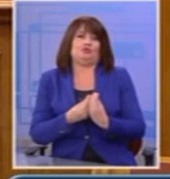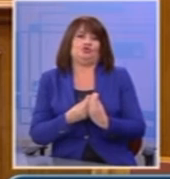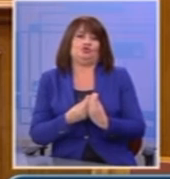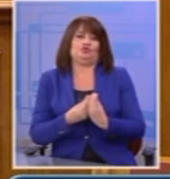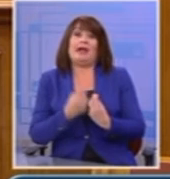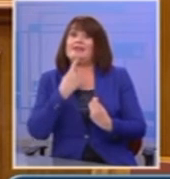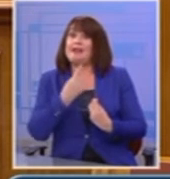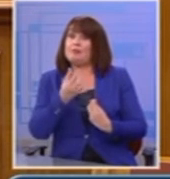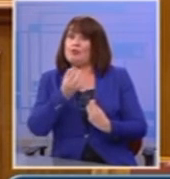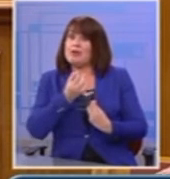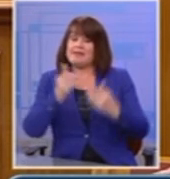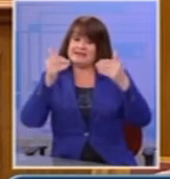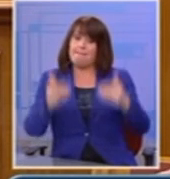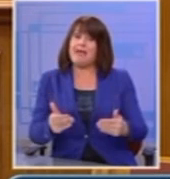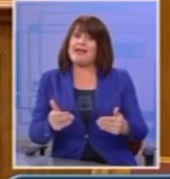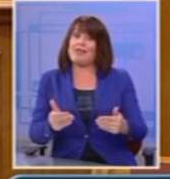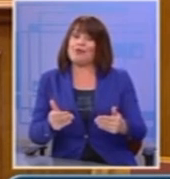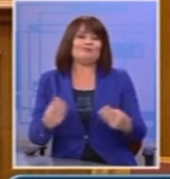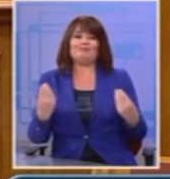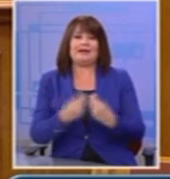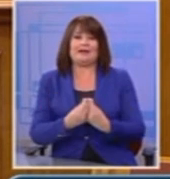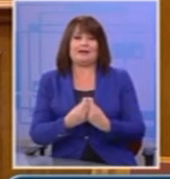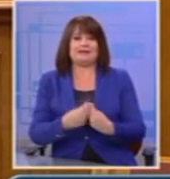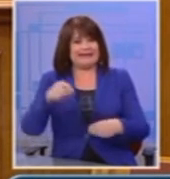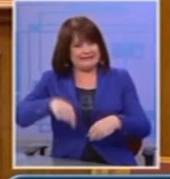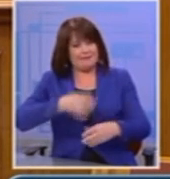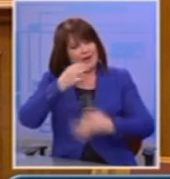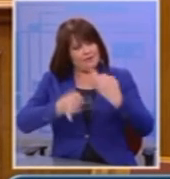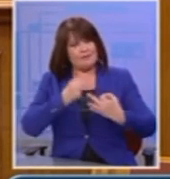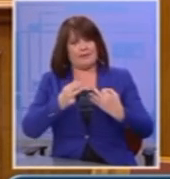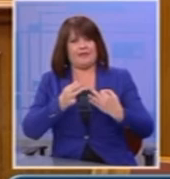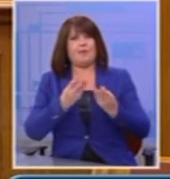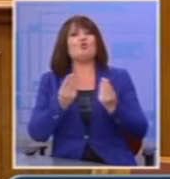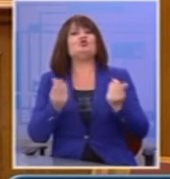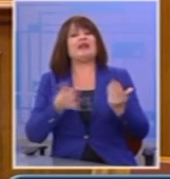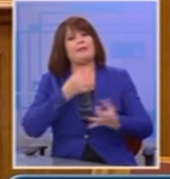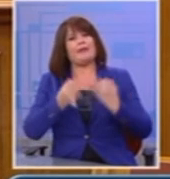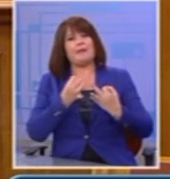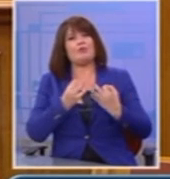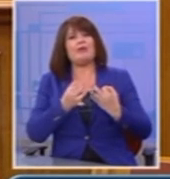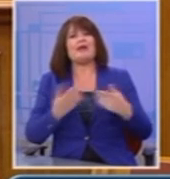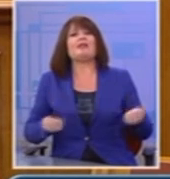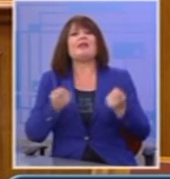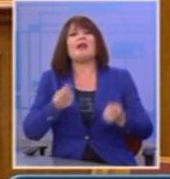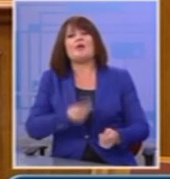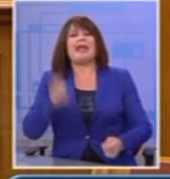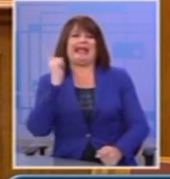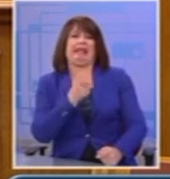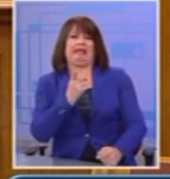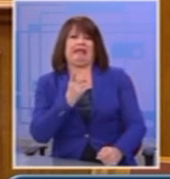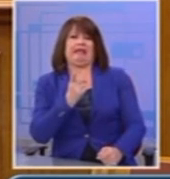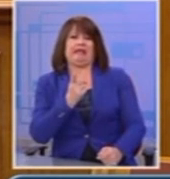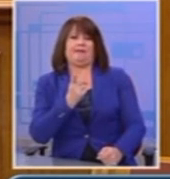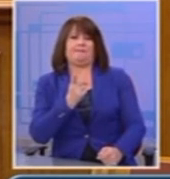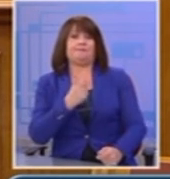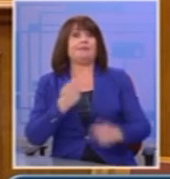κόκκινες γραμμές που έχουν διατυπωθεί. Δεν θα τοποθετηθούμε σήμερα επί της ουσίας και δεν θα κάνουμε περαιτέρω κριτική. Αυτό